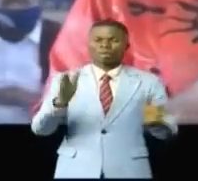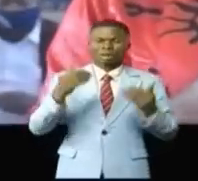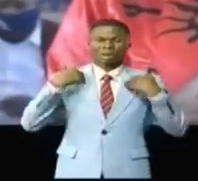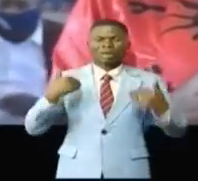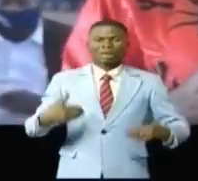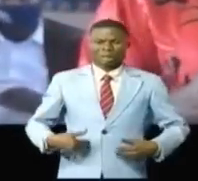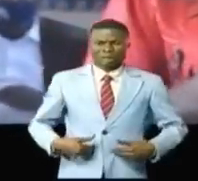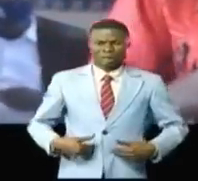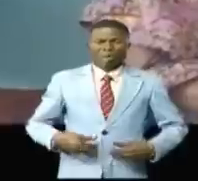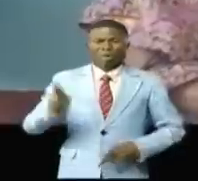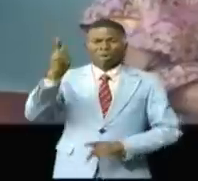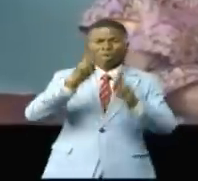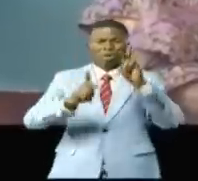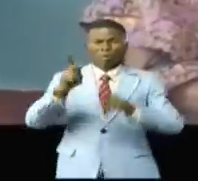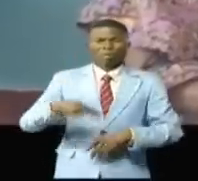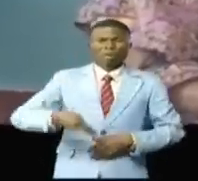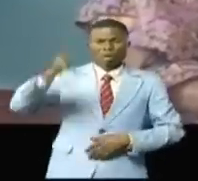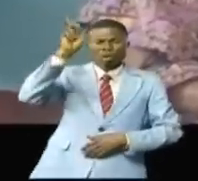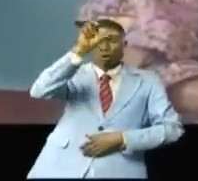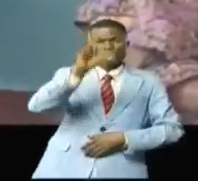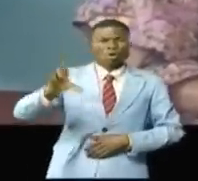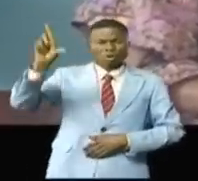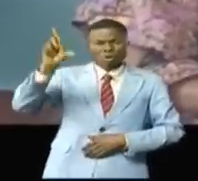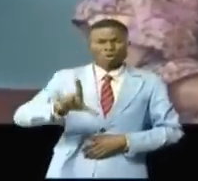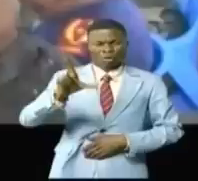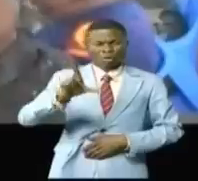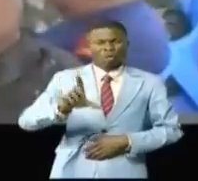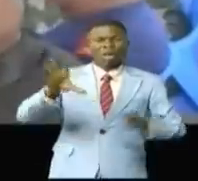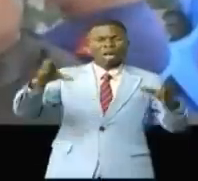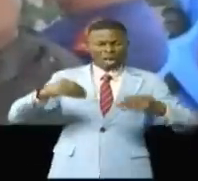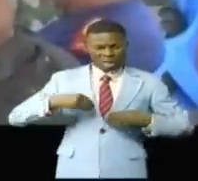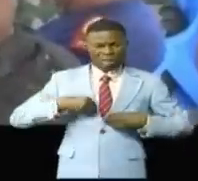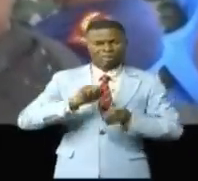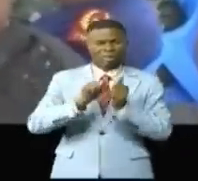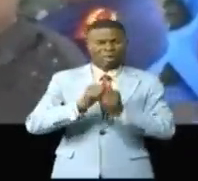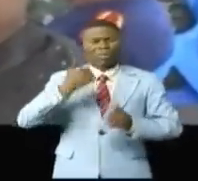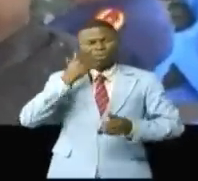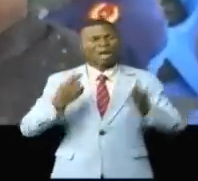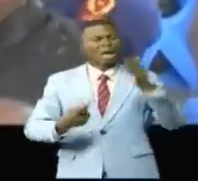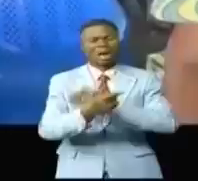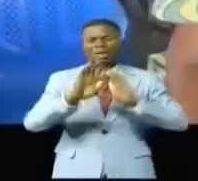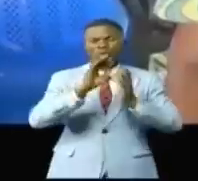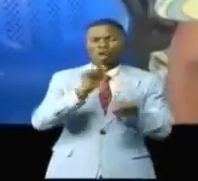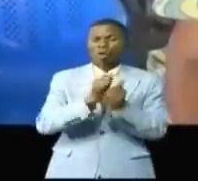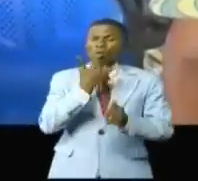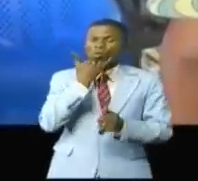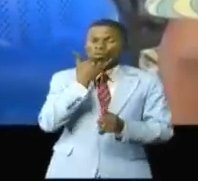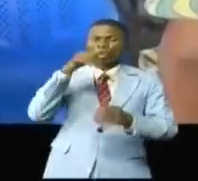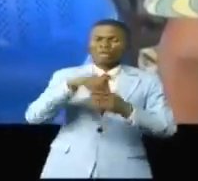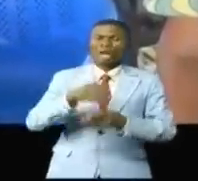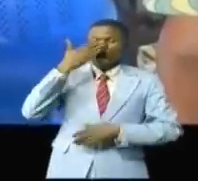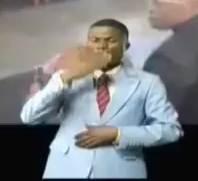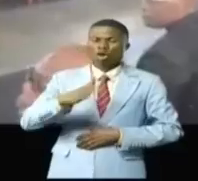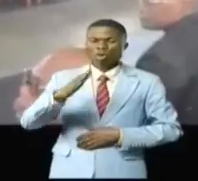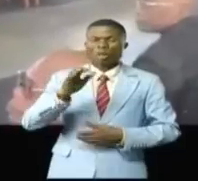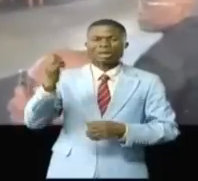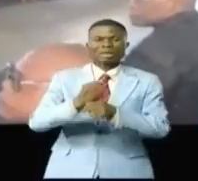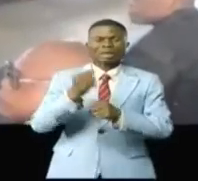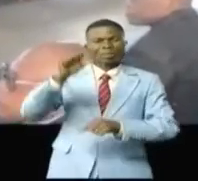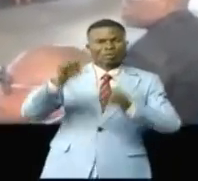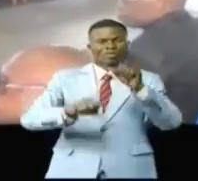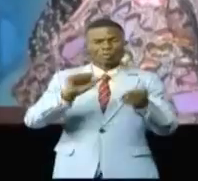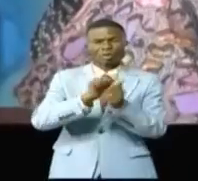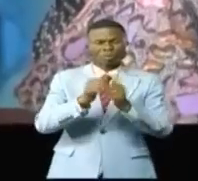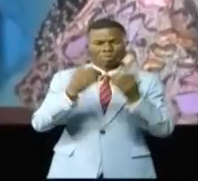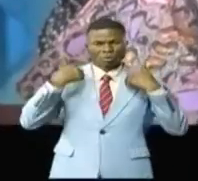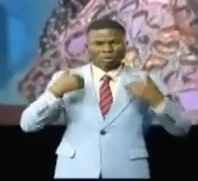santé, la population du Olomami doit s'approprier cette ligne verte en dénonçant tout abus qui entraînerait les dysfonctionnements du secteur de la